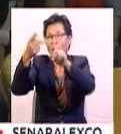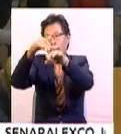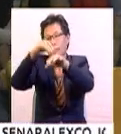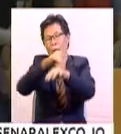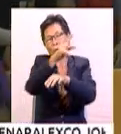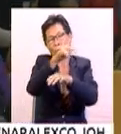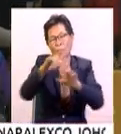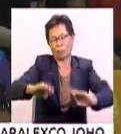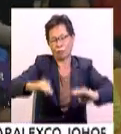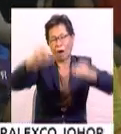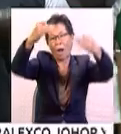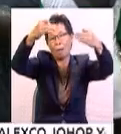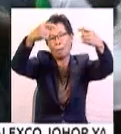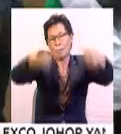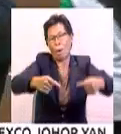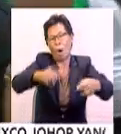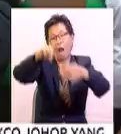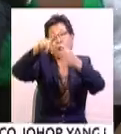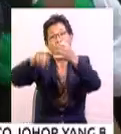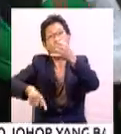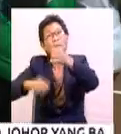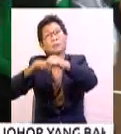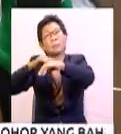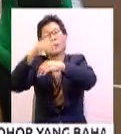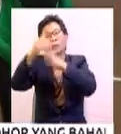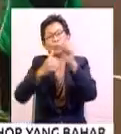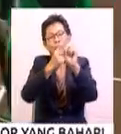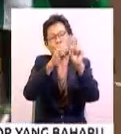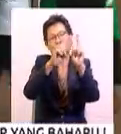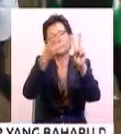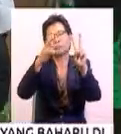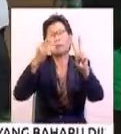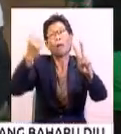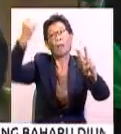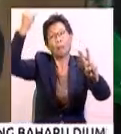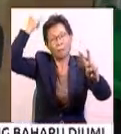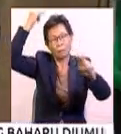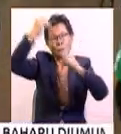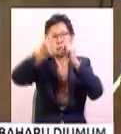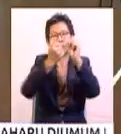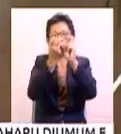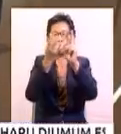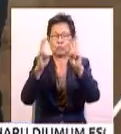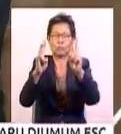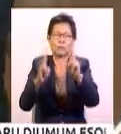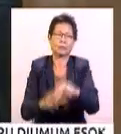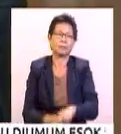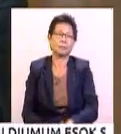pentas final selepas pertemuan terakhir mereka pada 2017.